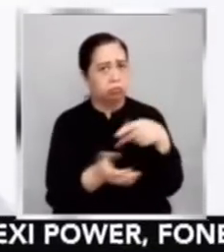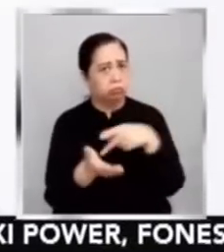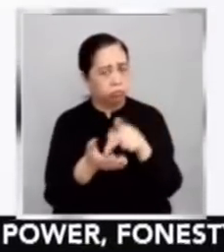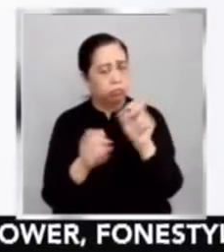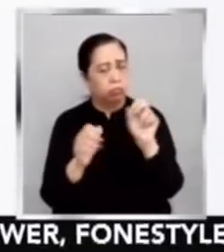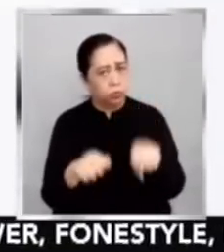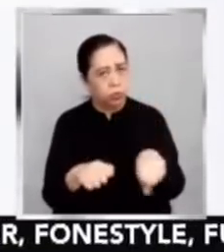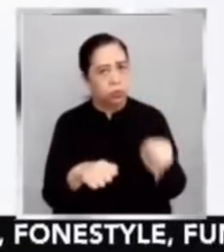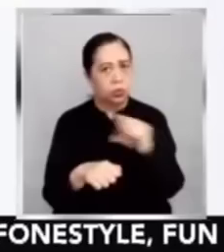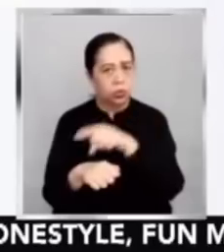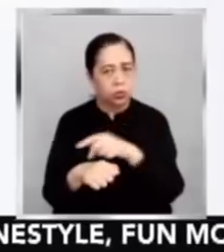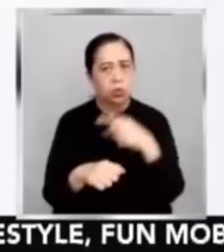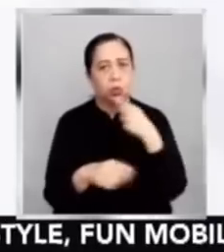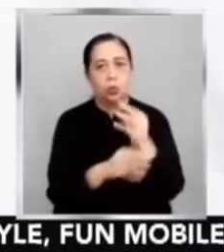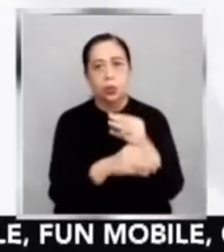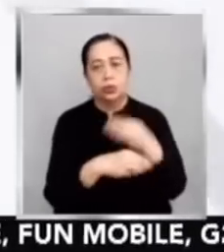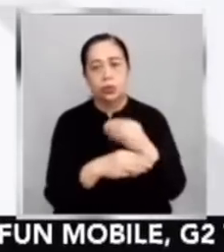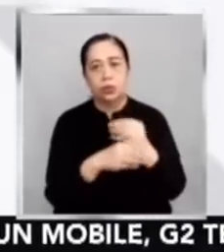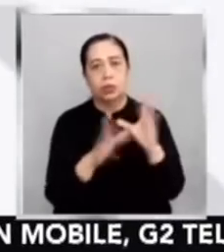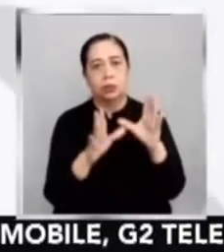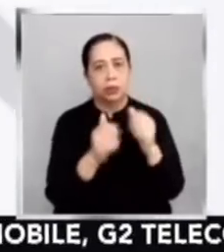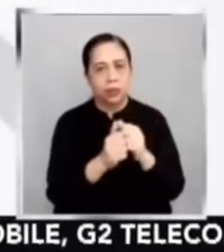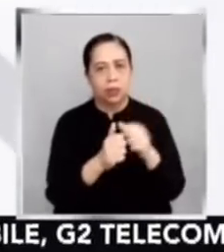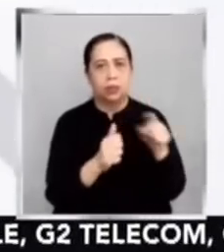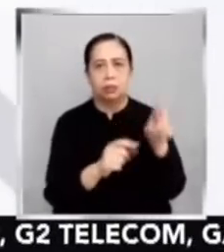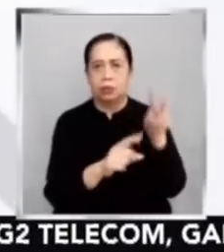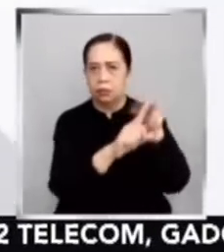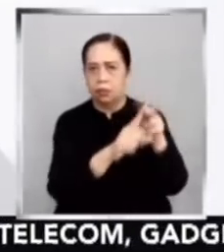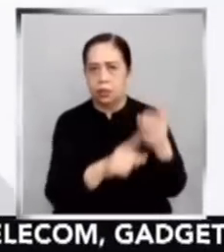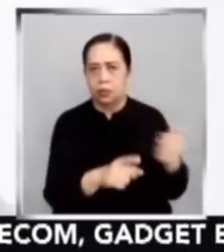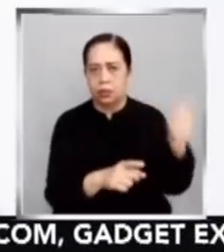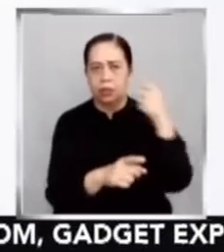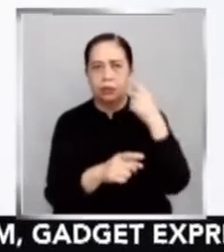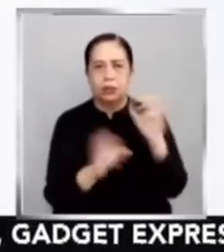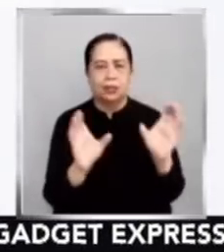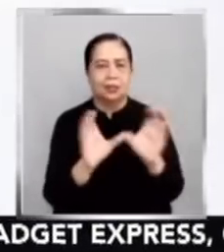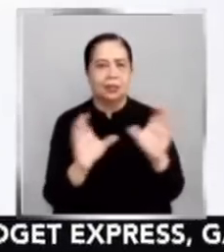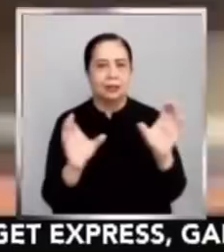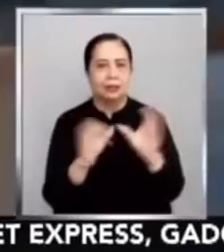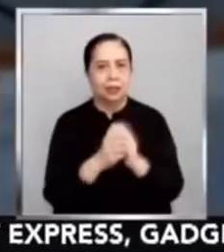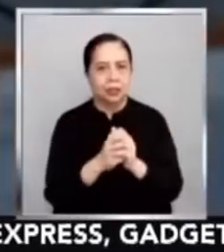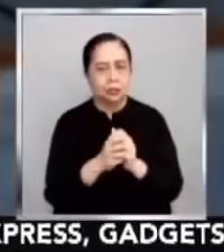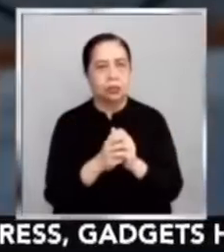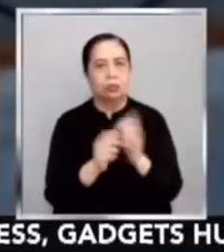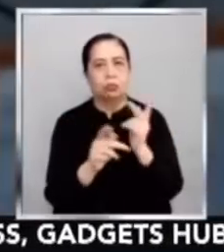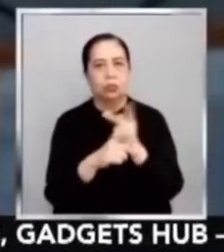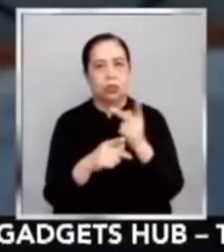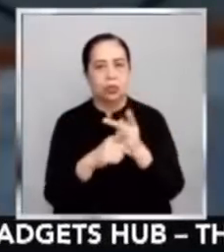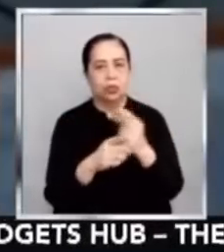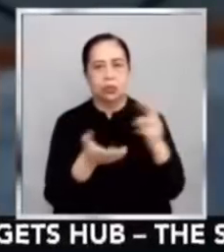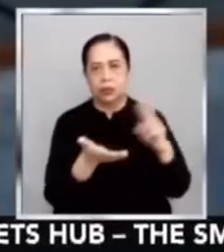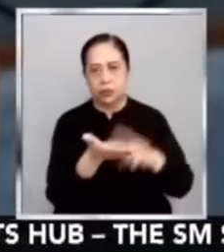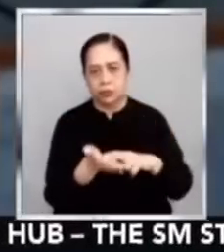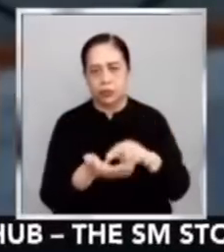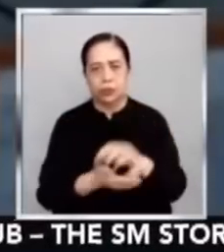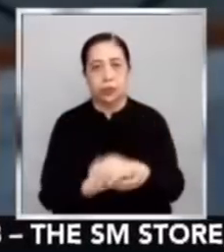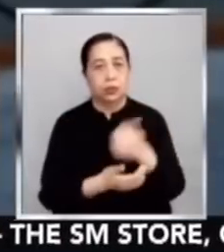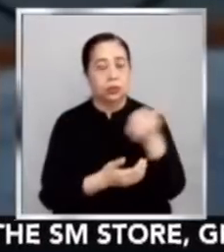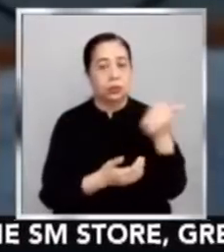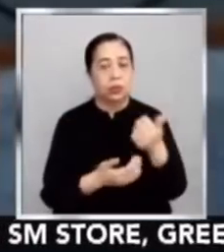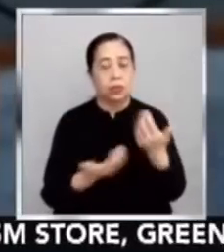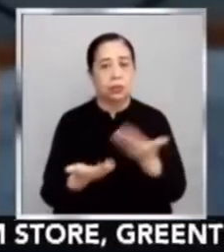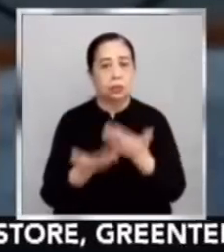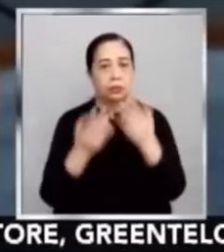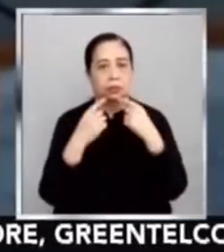vaccine manufacturing companies mag-apply na sila for a certificate of product registration. Sa isa namang pahayag, iminungkahi ni